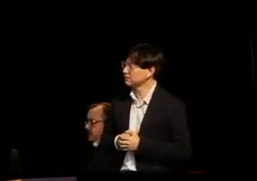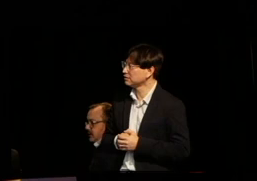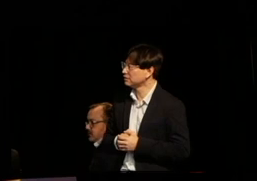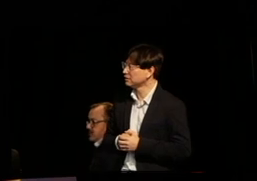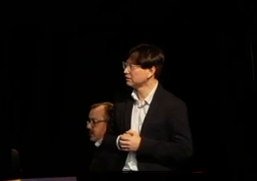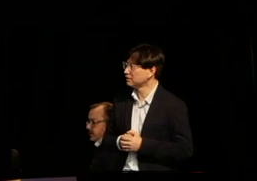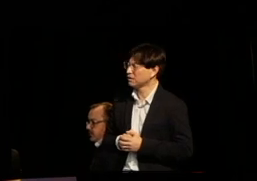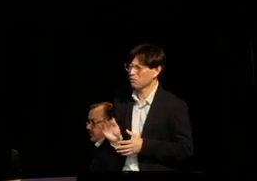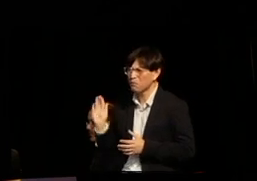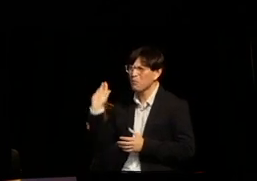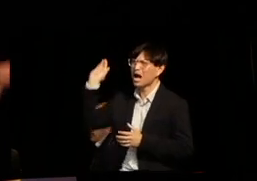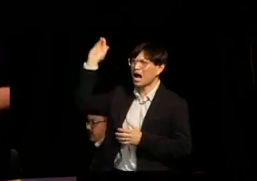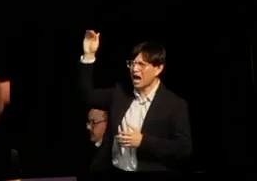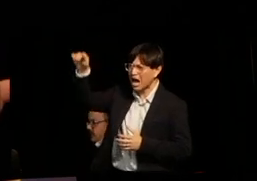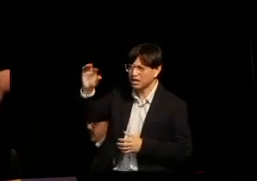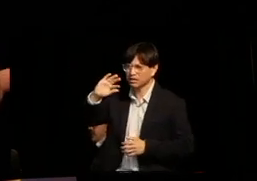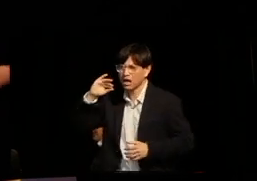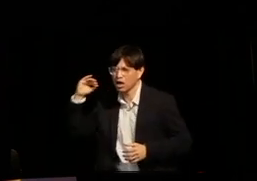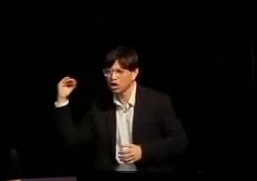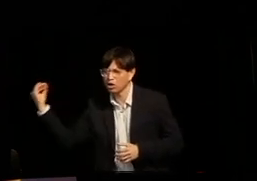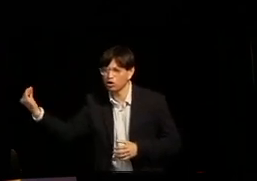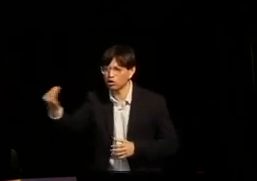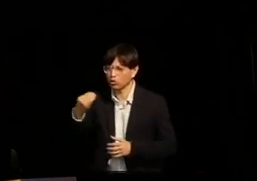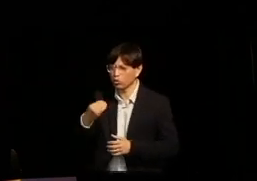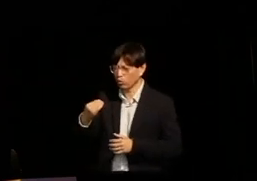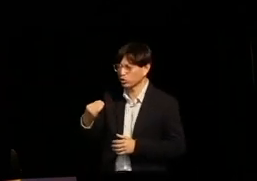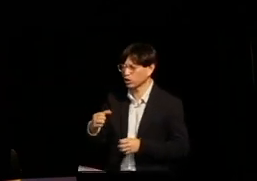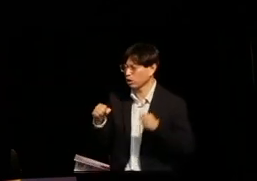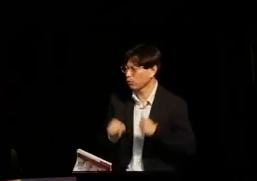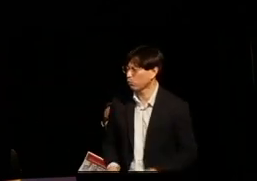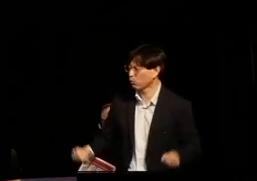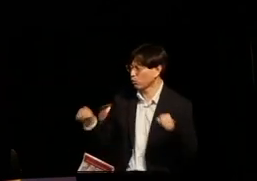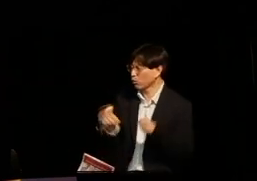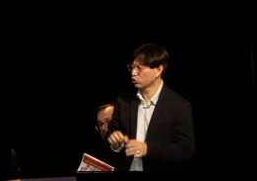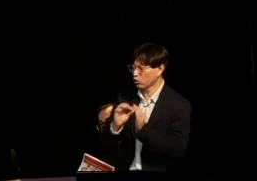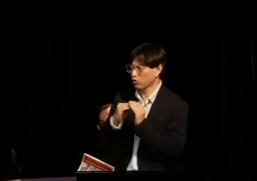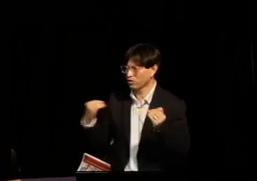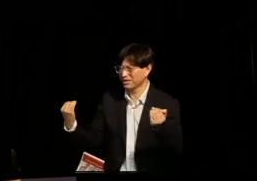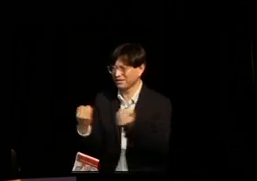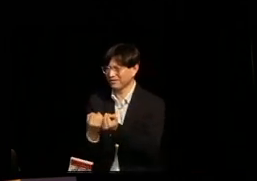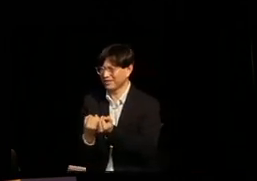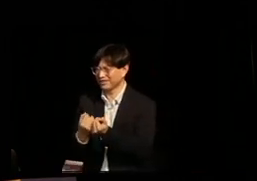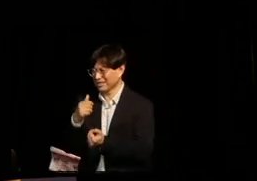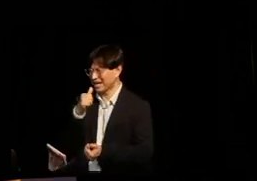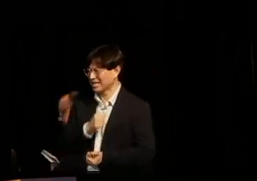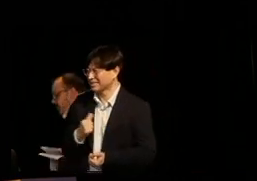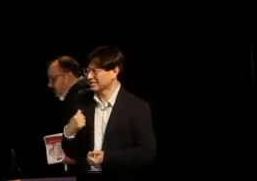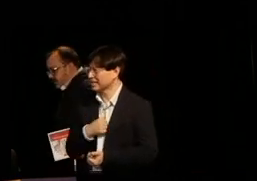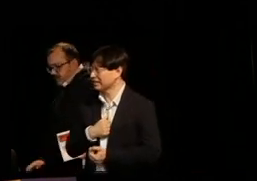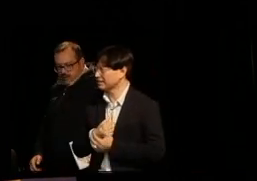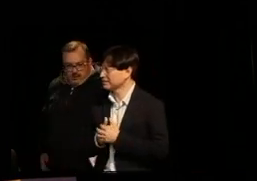dimensione al alta cioè tutti siamo chiamati alla Santità Tutti possiamo diventare santi ciascuno nella propria condizione di